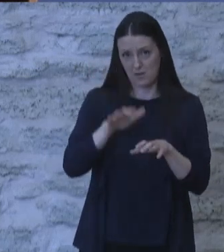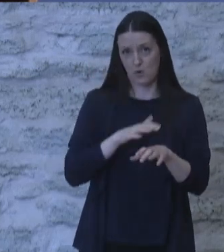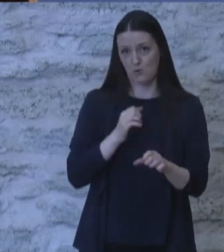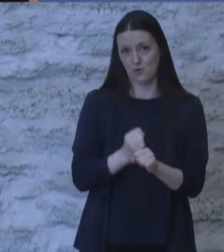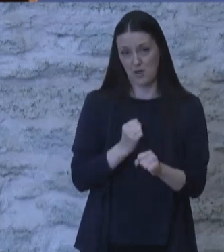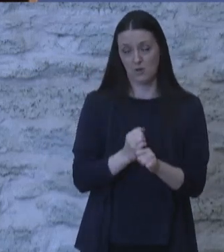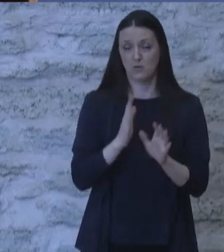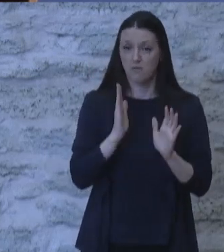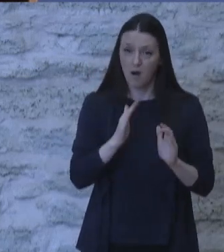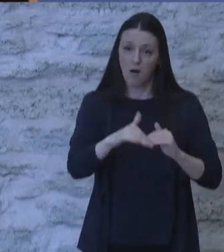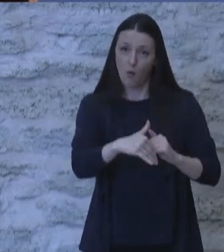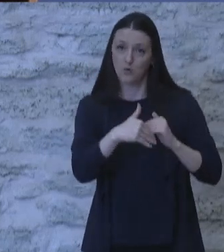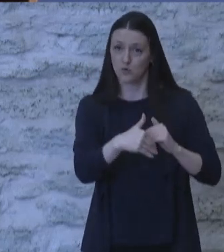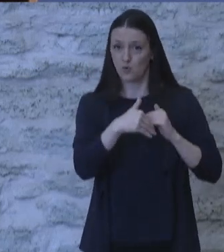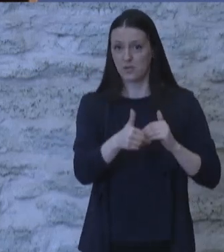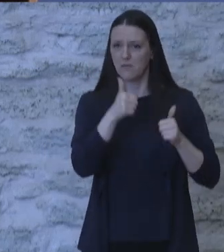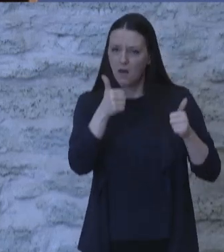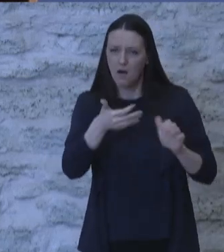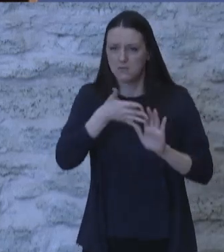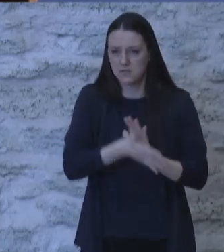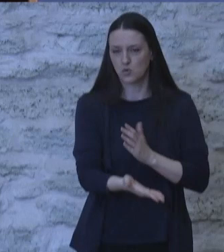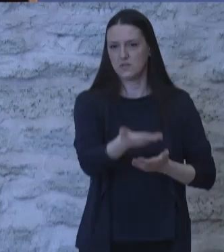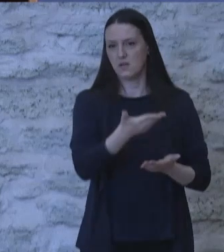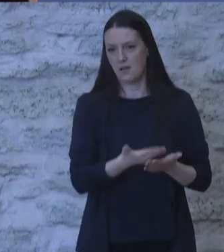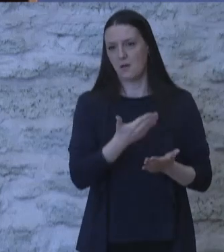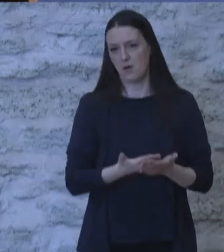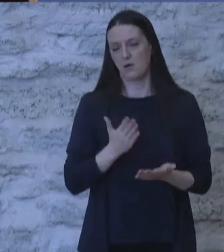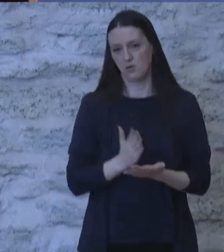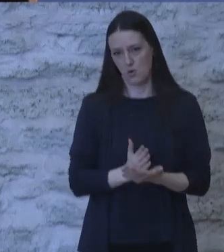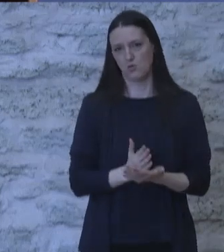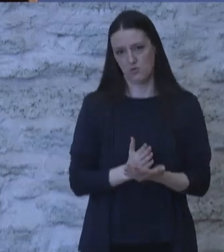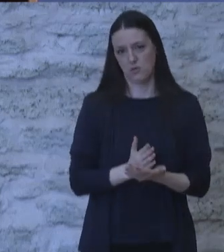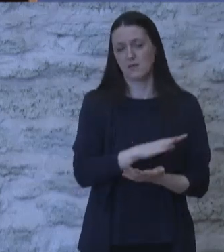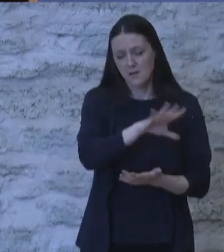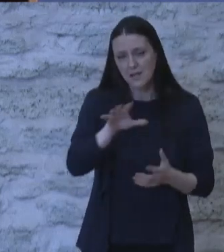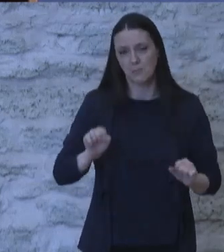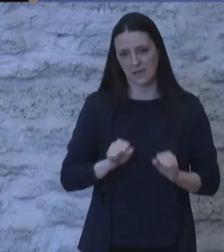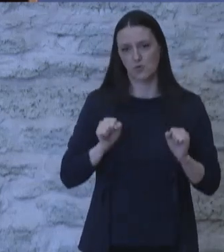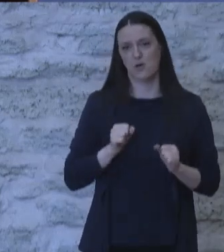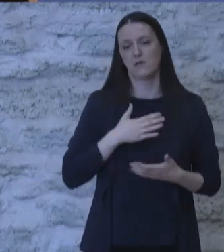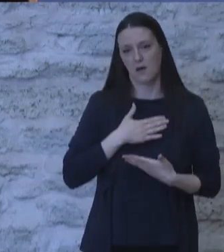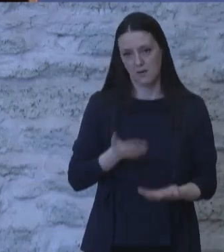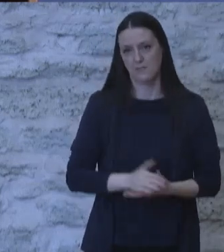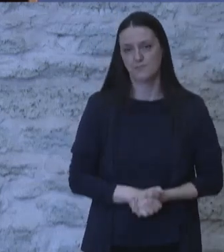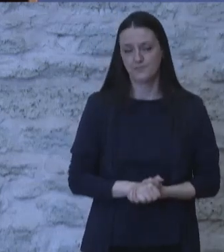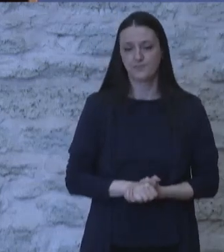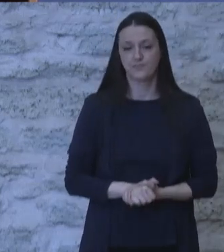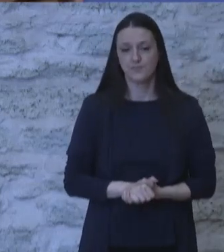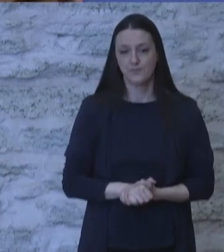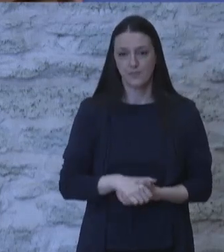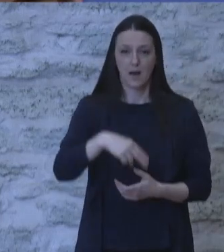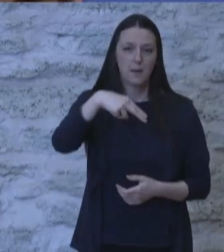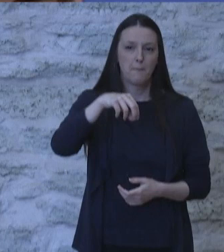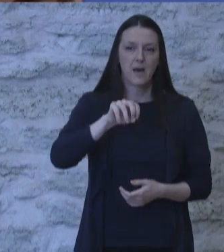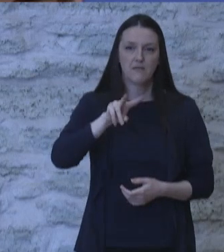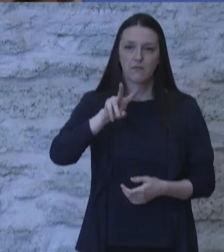olnud väga konstruktiivne sisulised ettepanekud, nii et ma näen, et kõik viisi ärakunde pingutavad. Aitäh, Hanno Pehkur, täpsustav